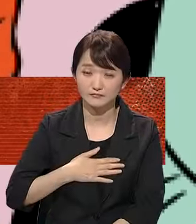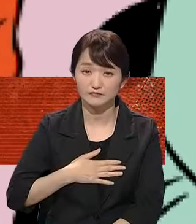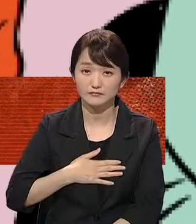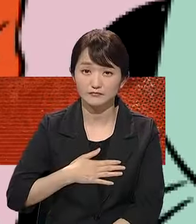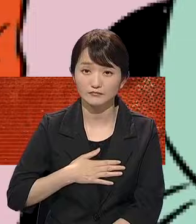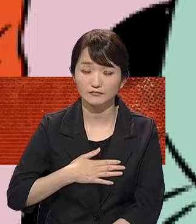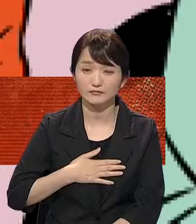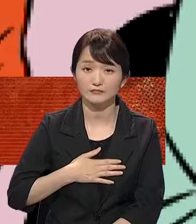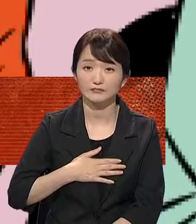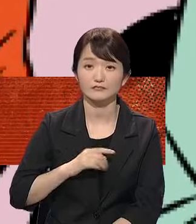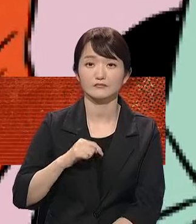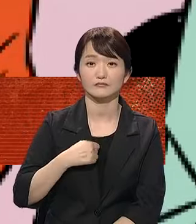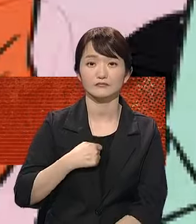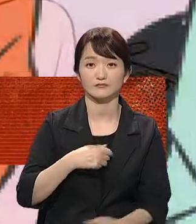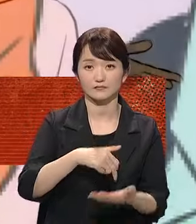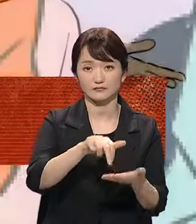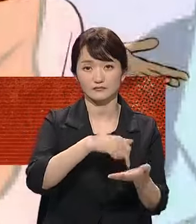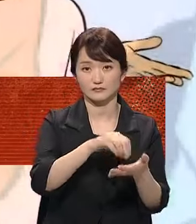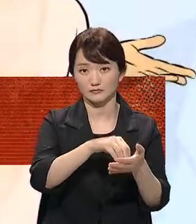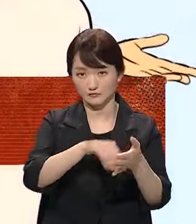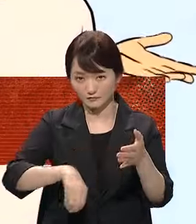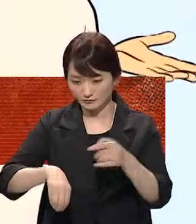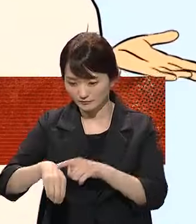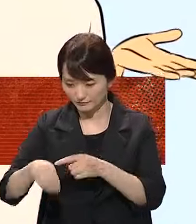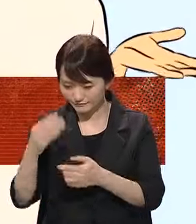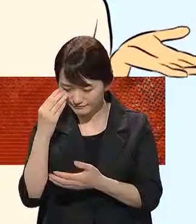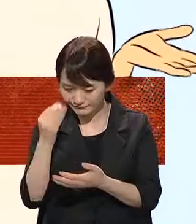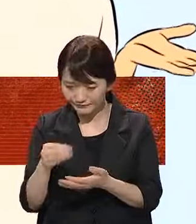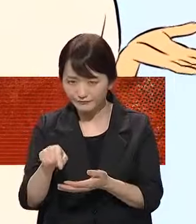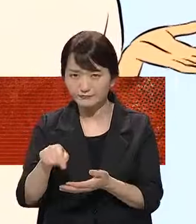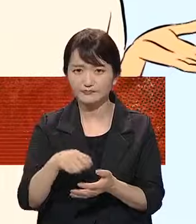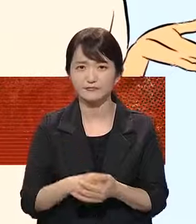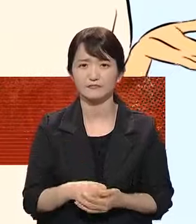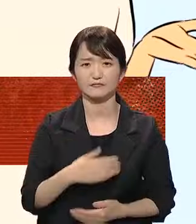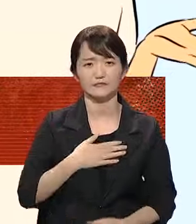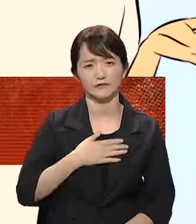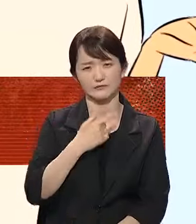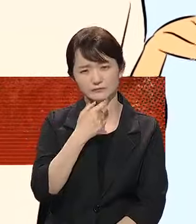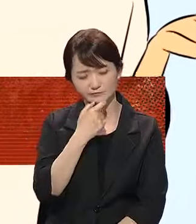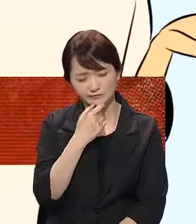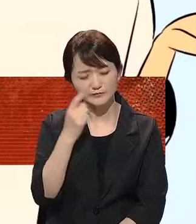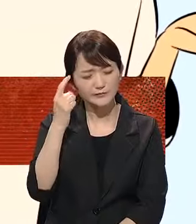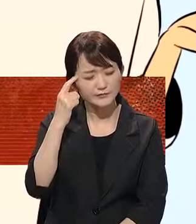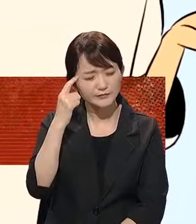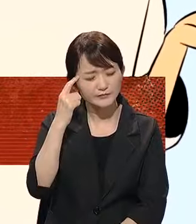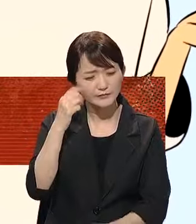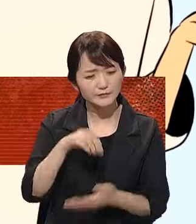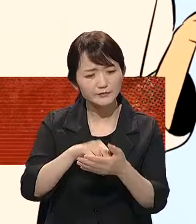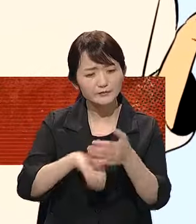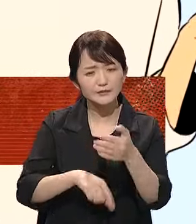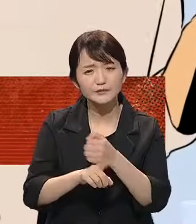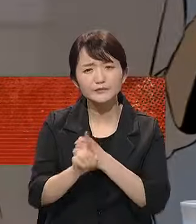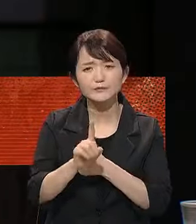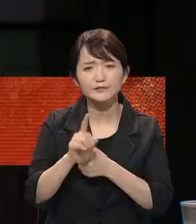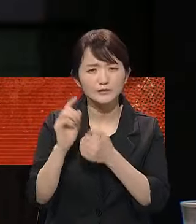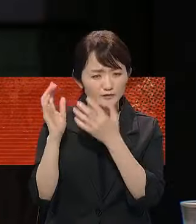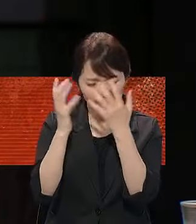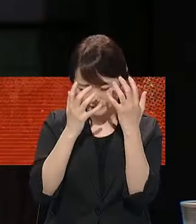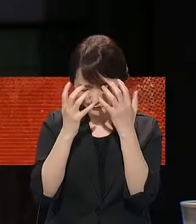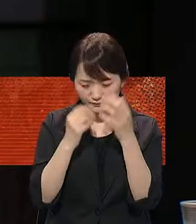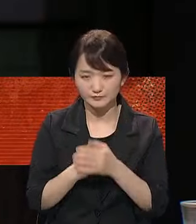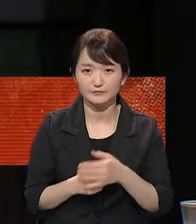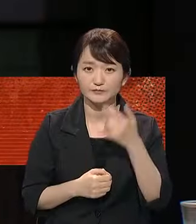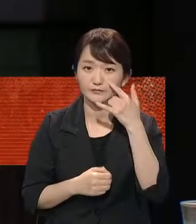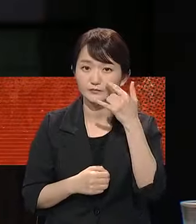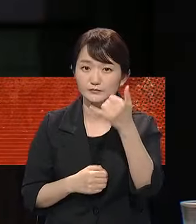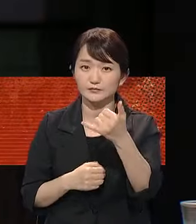합니다 그래서 자신만 빠진 단톡방을 발견했을 때 아직도 내가 싫은 건가 왜 나만 빼놓은 걸까 이게 이렇게 혼란스러웠고